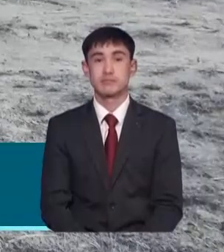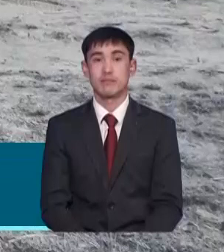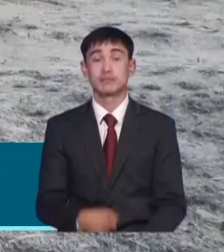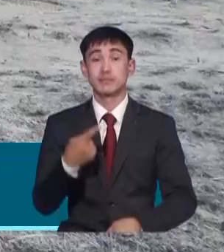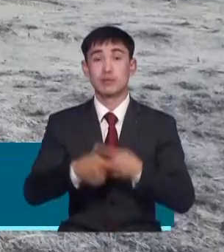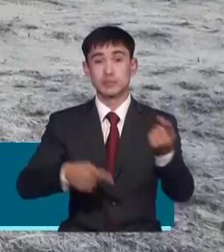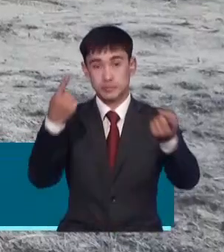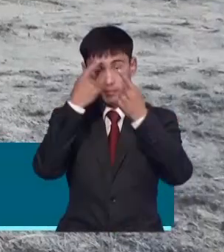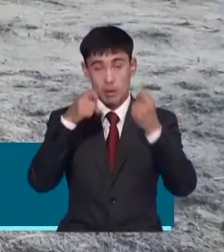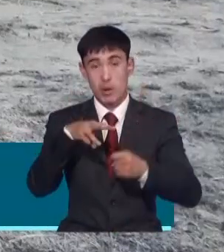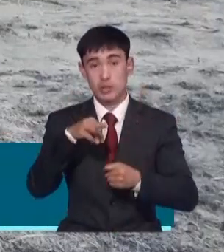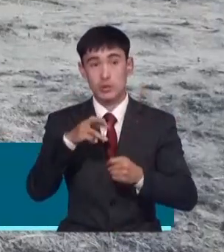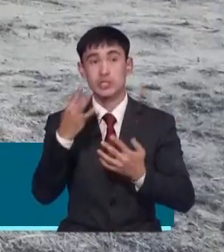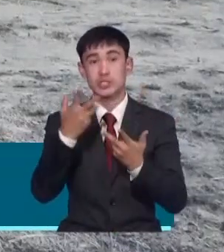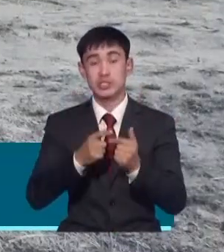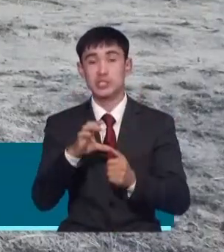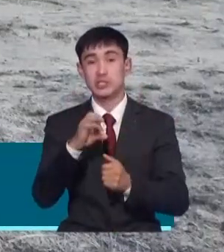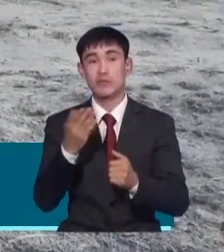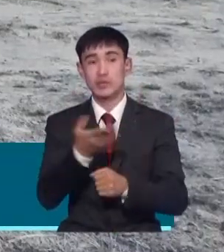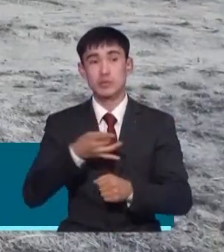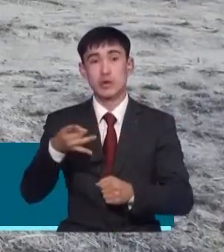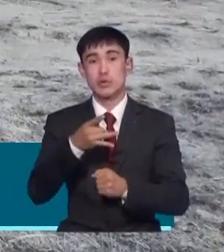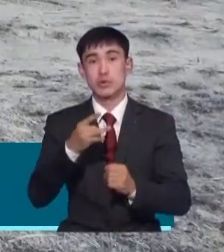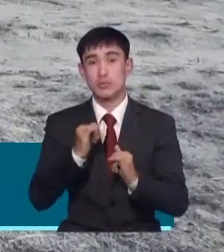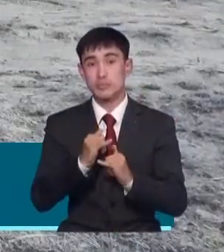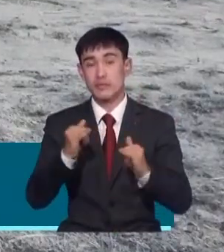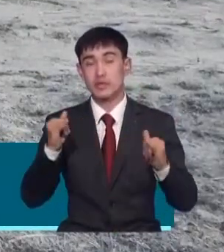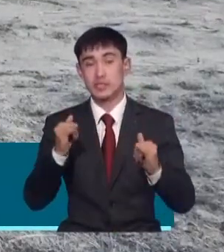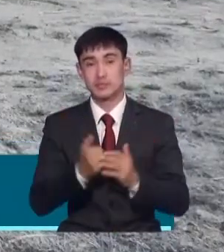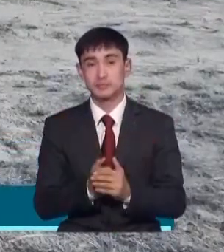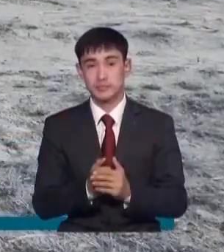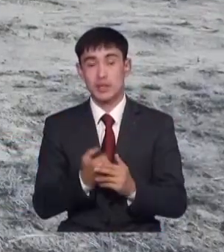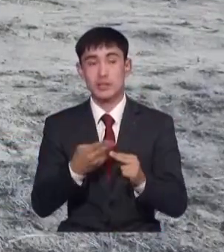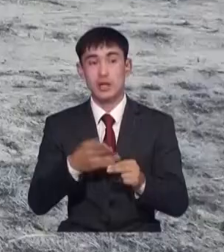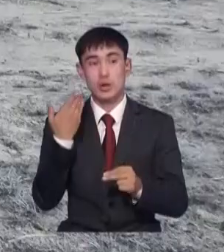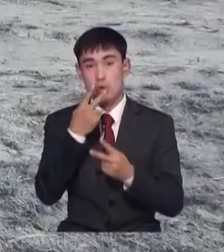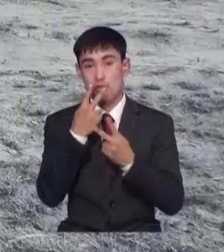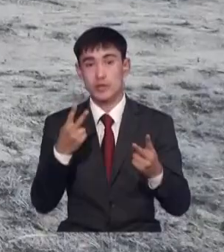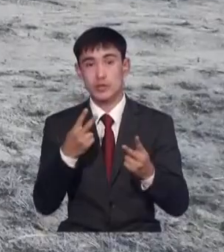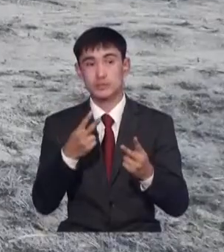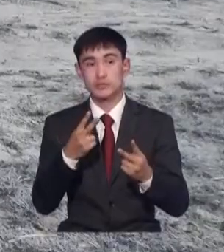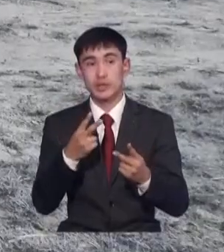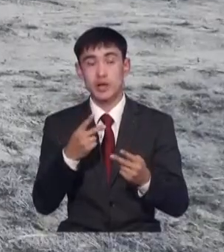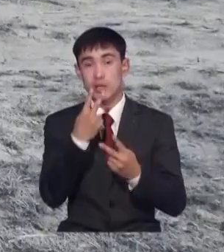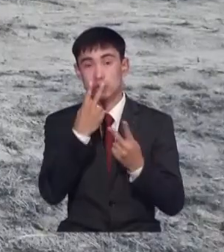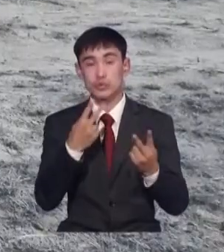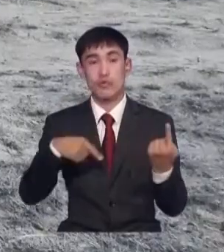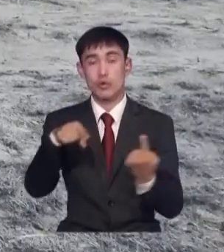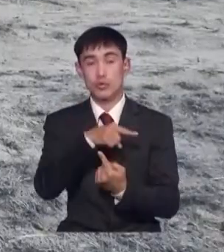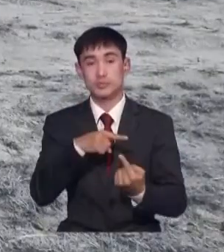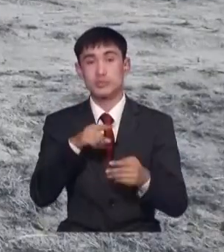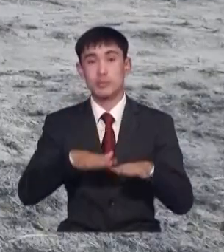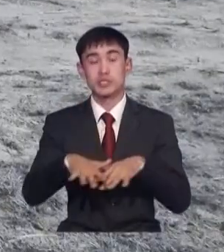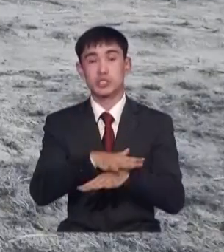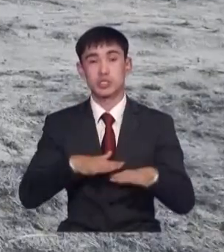После объявления моратория численность сексаула в нашем районе значительно выросла. Это легко увидеть, стоит лишь оглянуться вокруг.